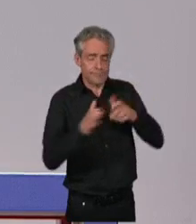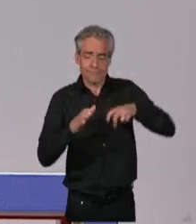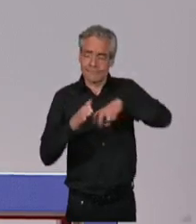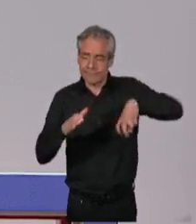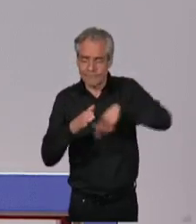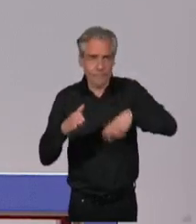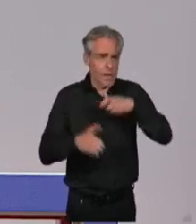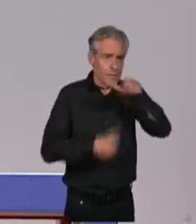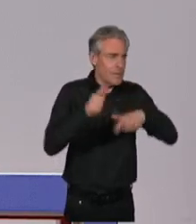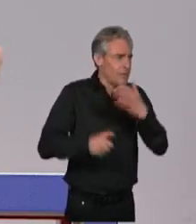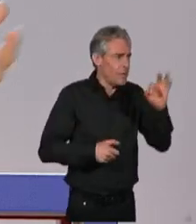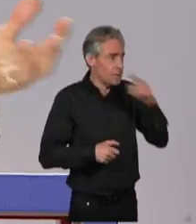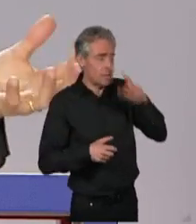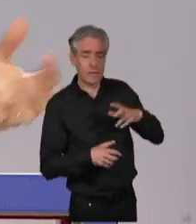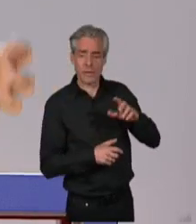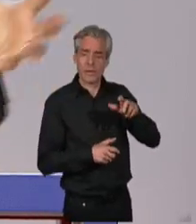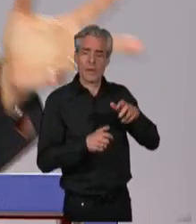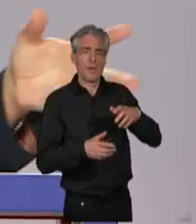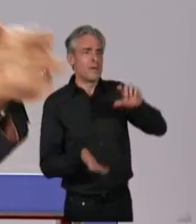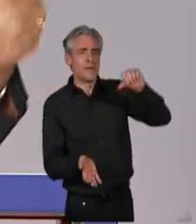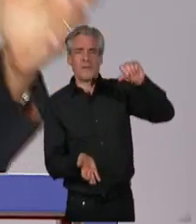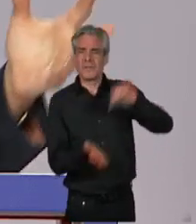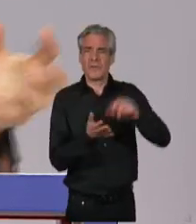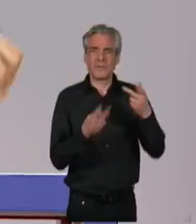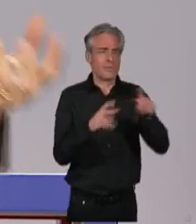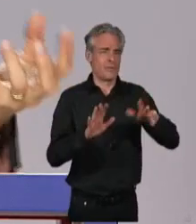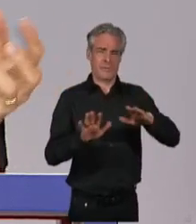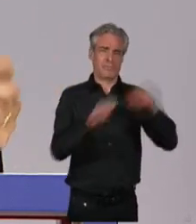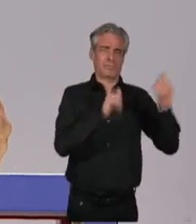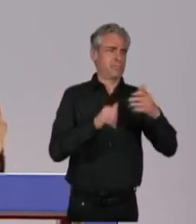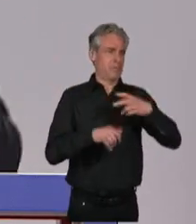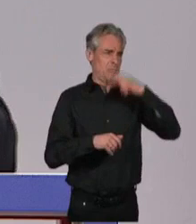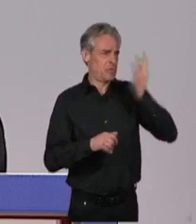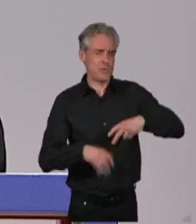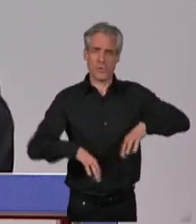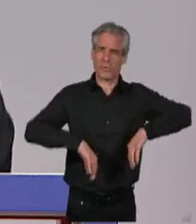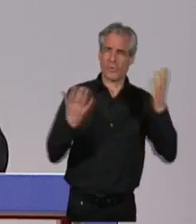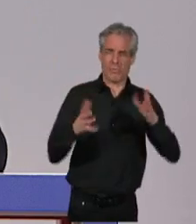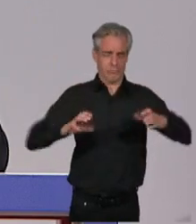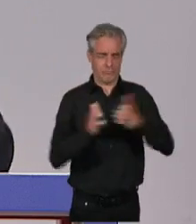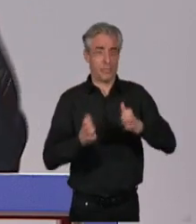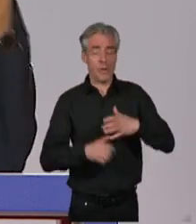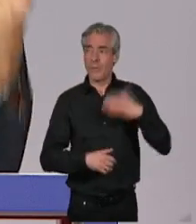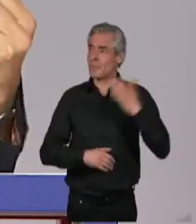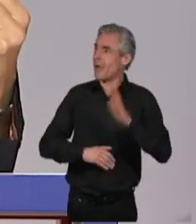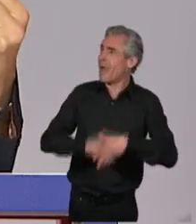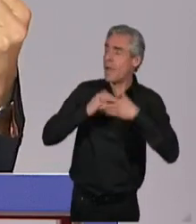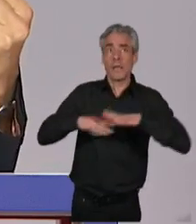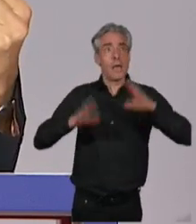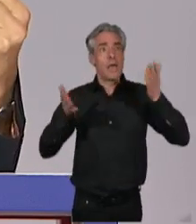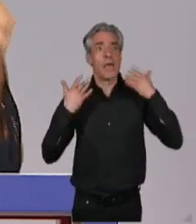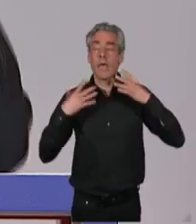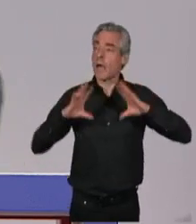Français se détournent des cœurs de métropoles trop chers, trop pollués, trop denses. Ils demandent de l'air, de